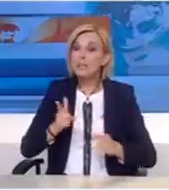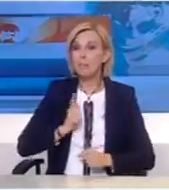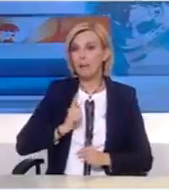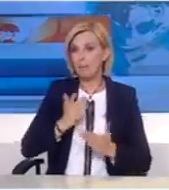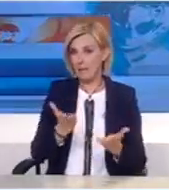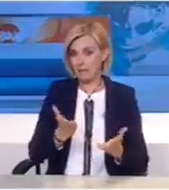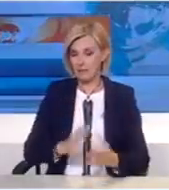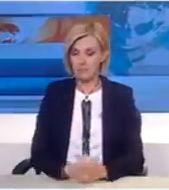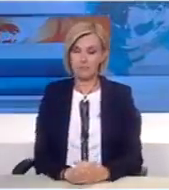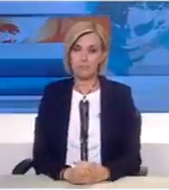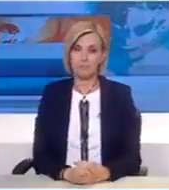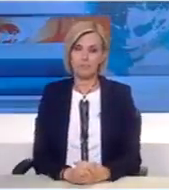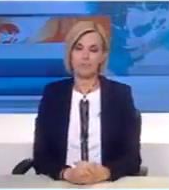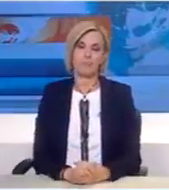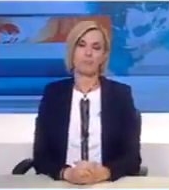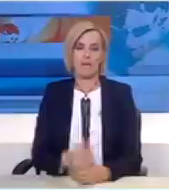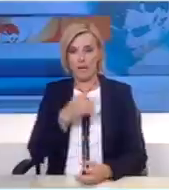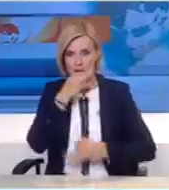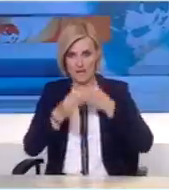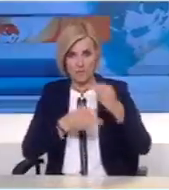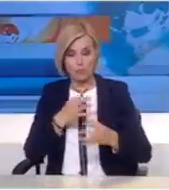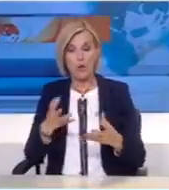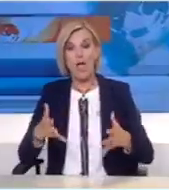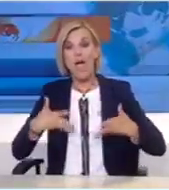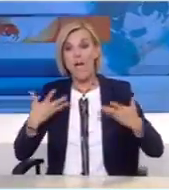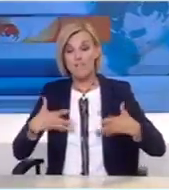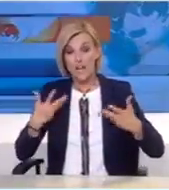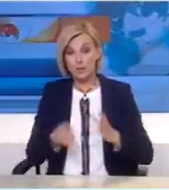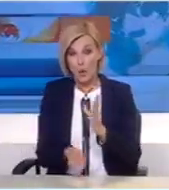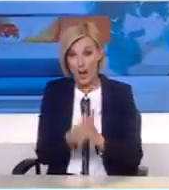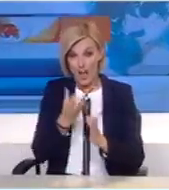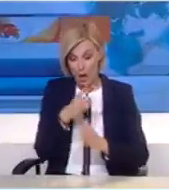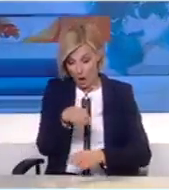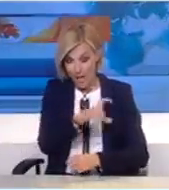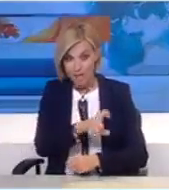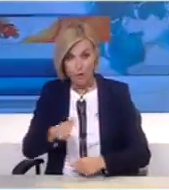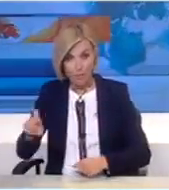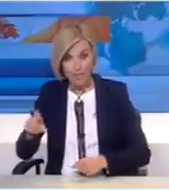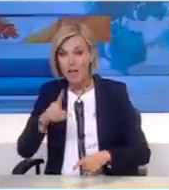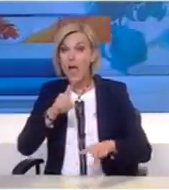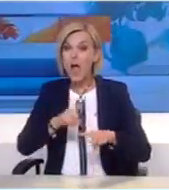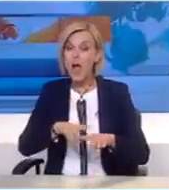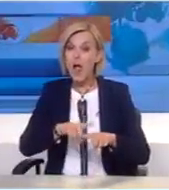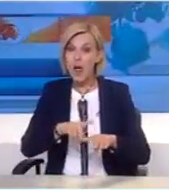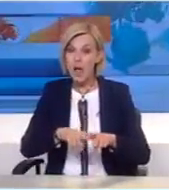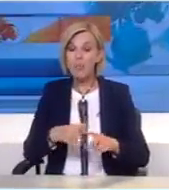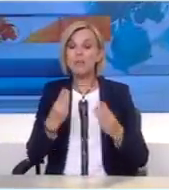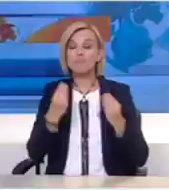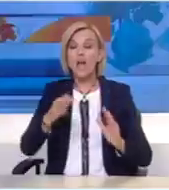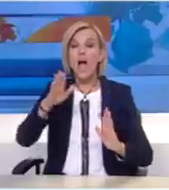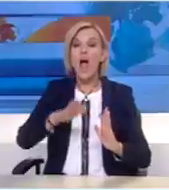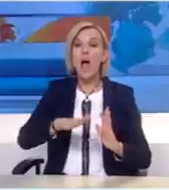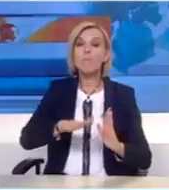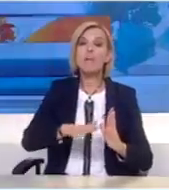Δύο πράγματα. Καταρχάς να σας πω ότι το ευχάριστο νέο της εβδομάδος είναι ότι η χώρα μας παραμένει σε εξαιρετικά